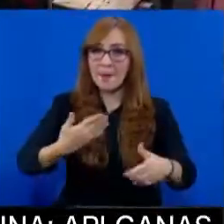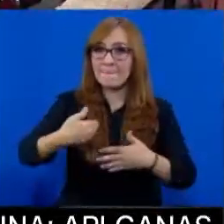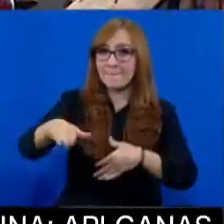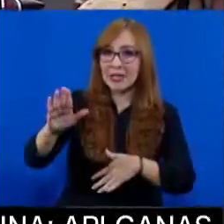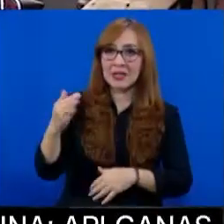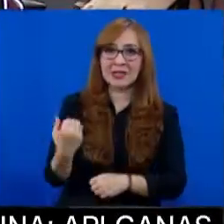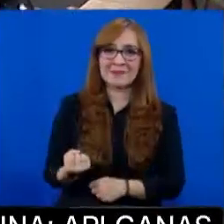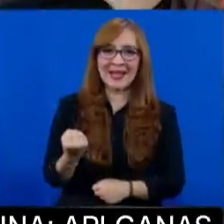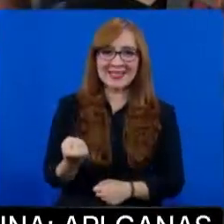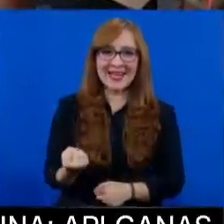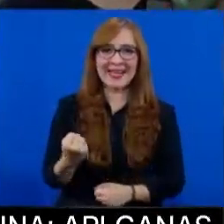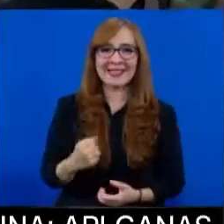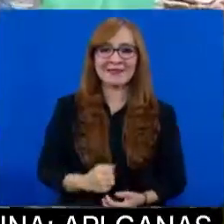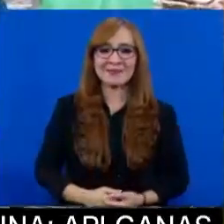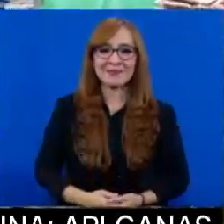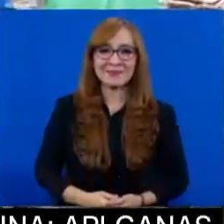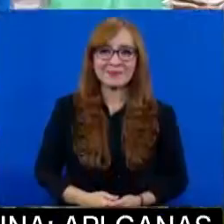Pusat. Numpang bentar ya, Pak.